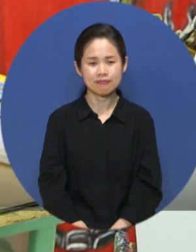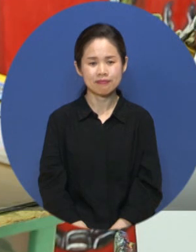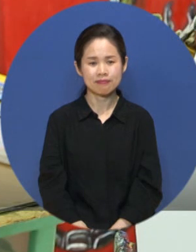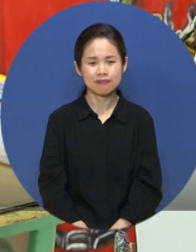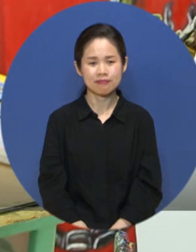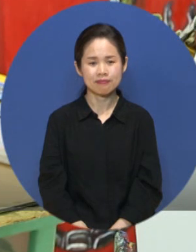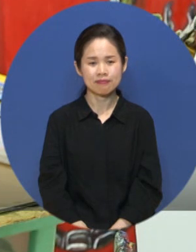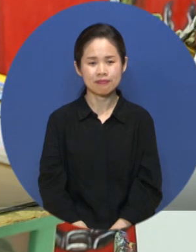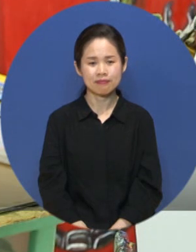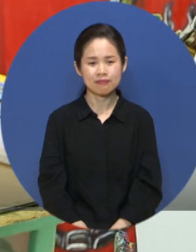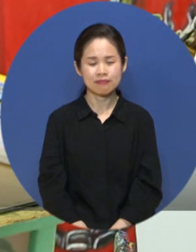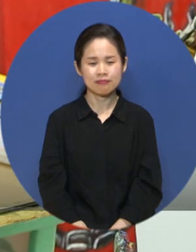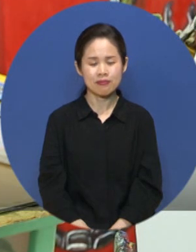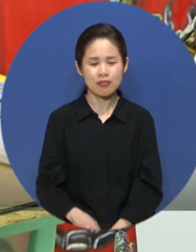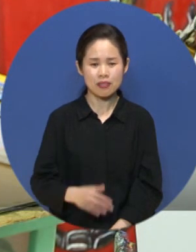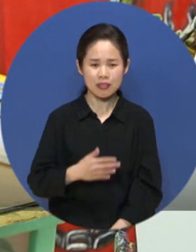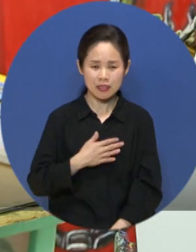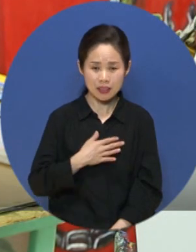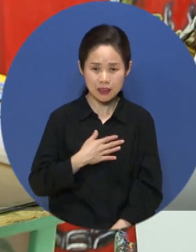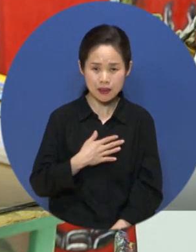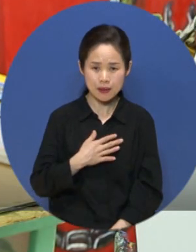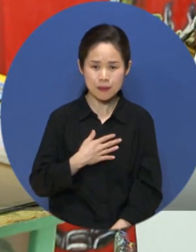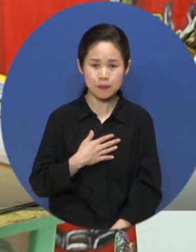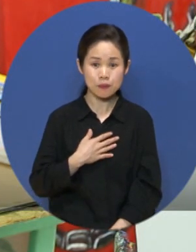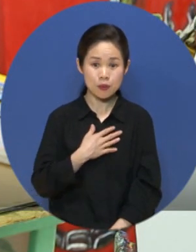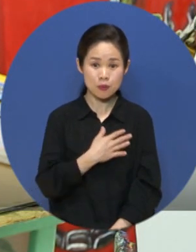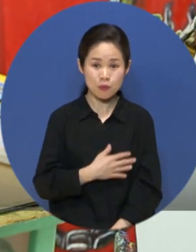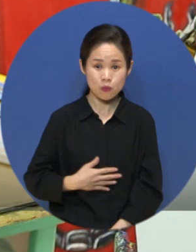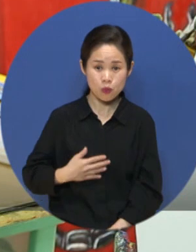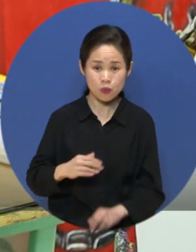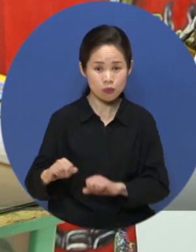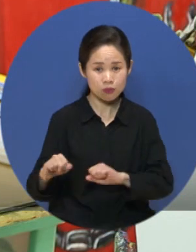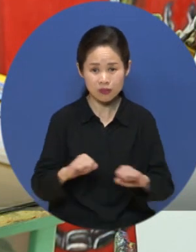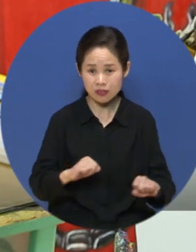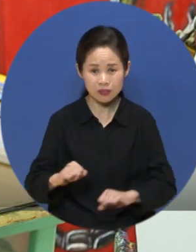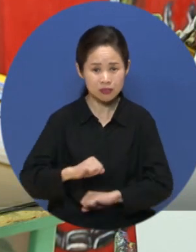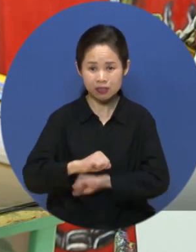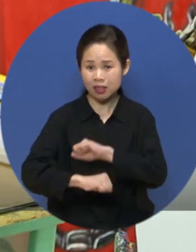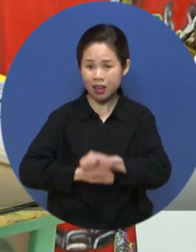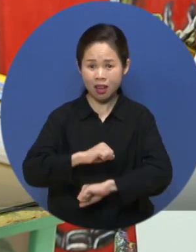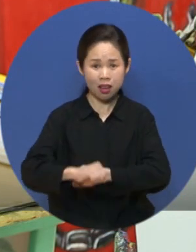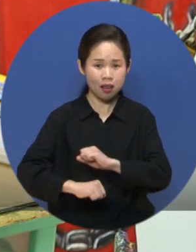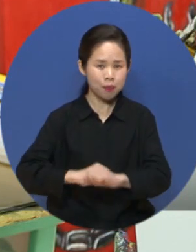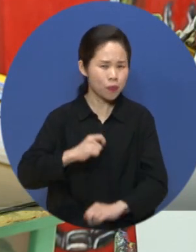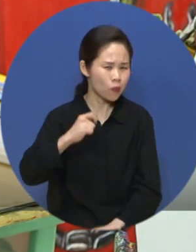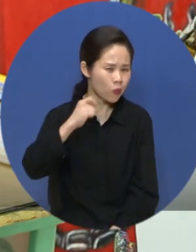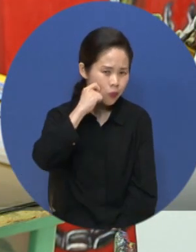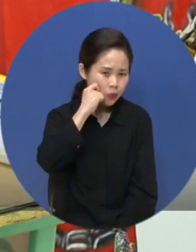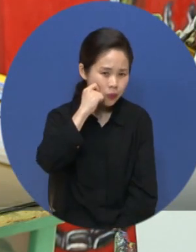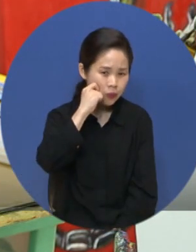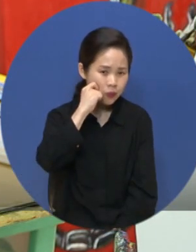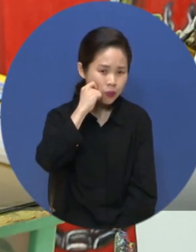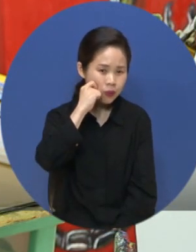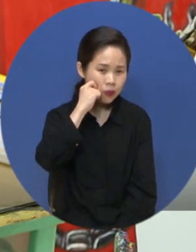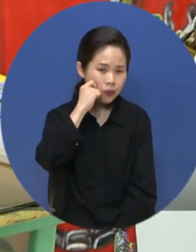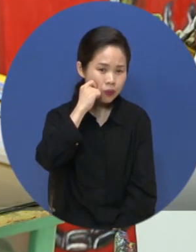몸을 자유롭게 움직이지 못하기 때문에